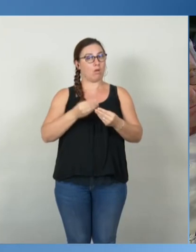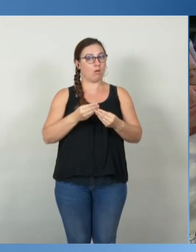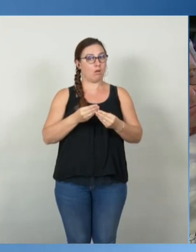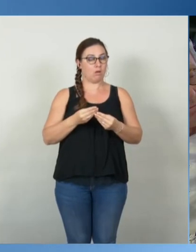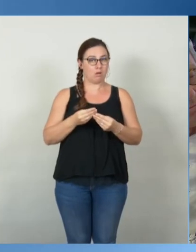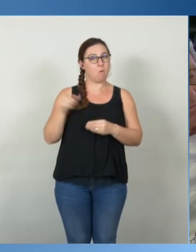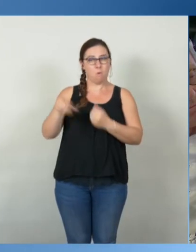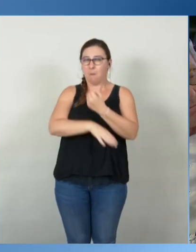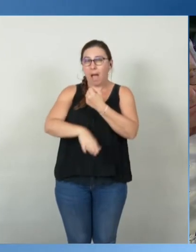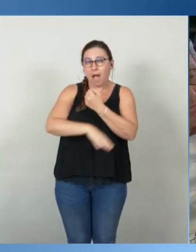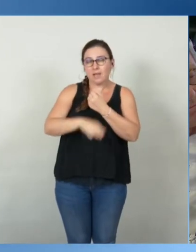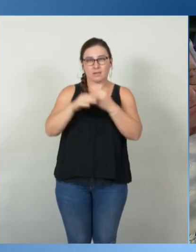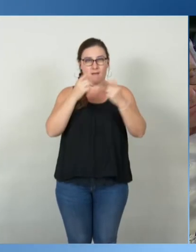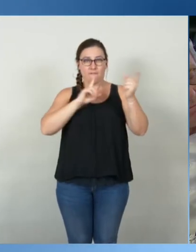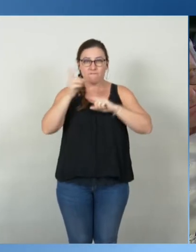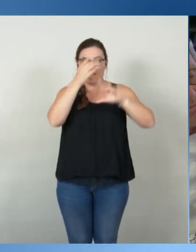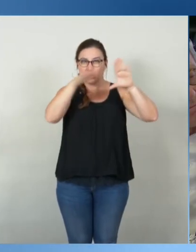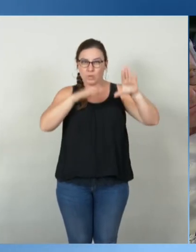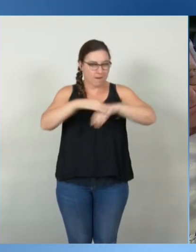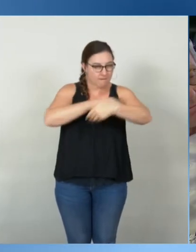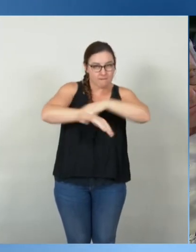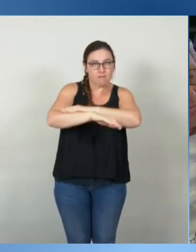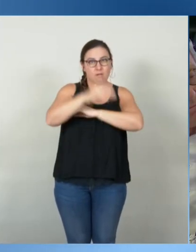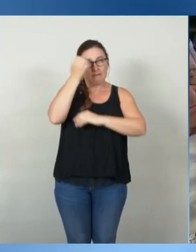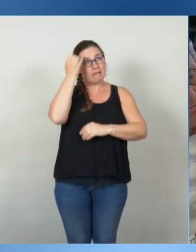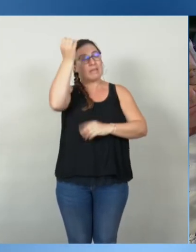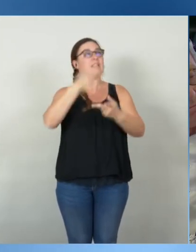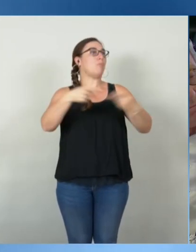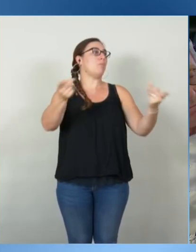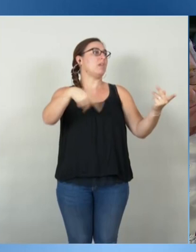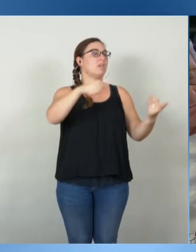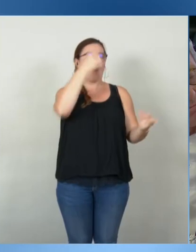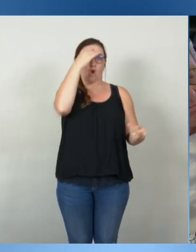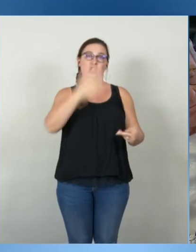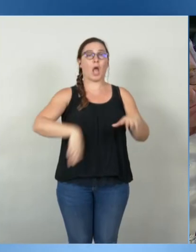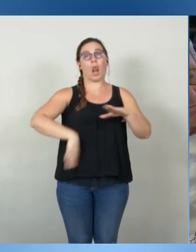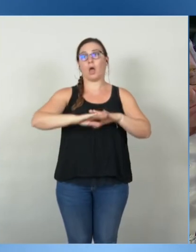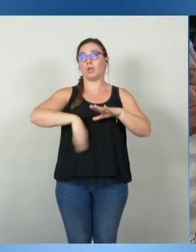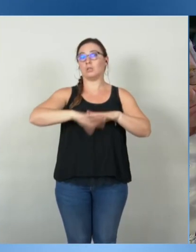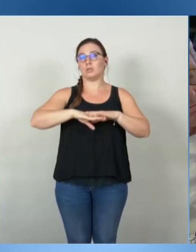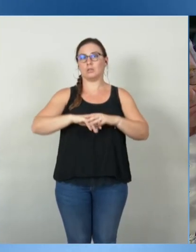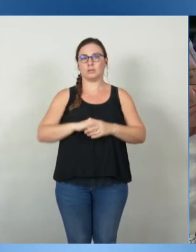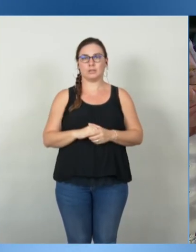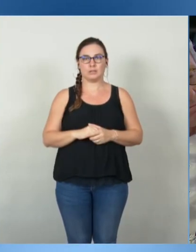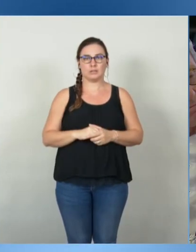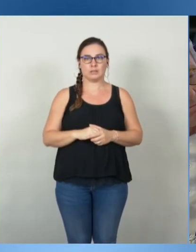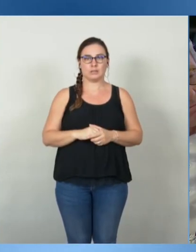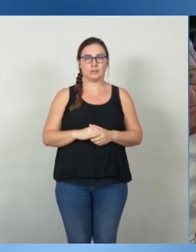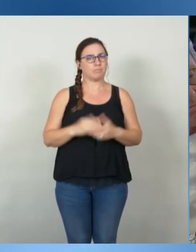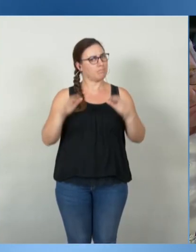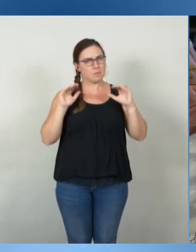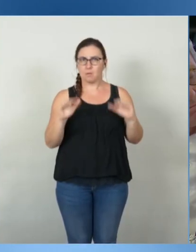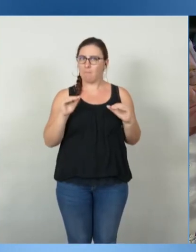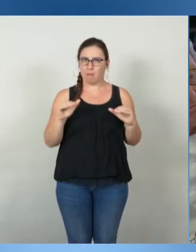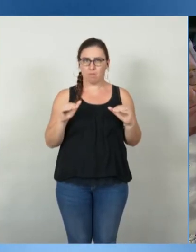les chevilles ouvrières de cette fête des tuiles les idées du public ça ne va généralement pas très loin mais malgré ça vous vous